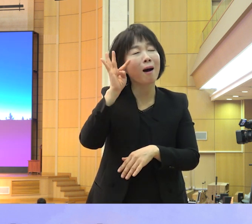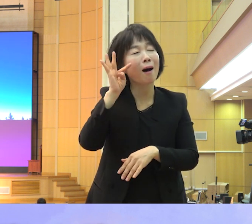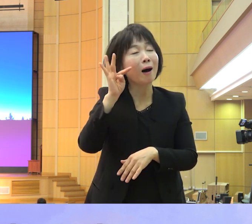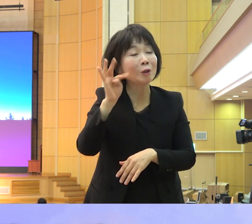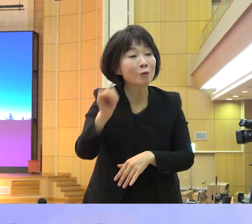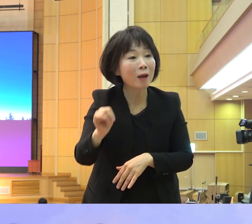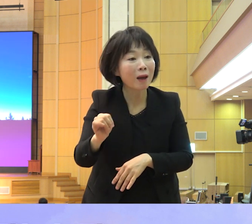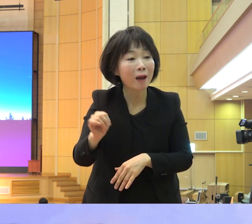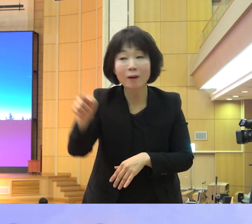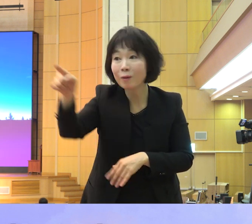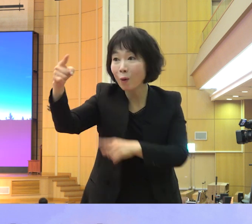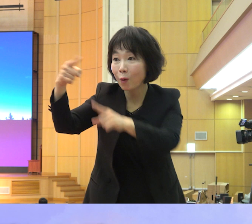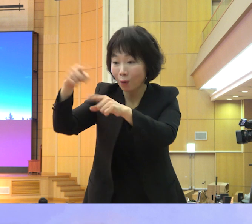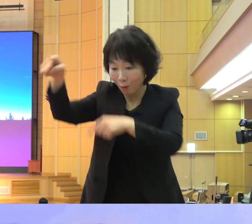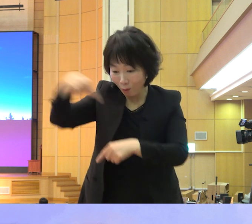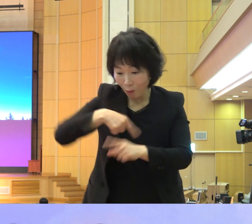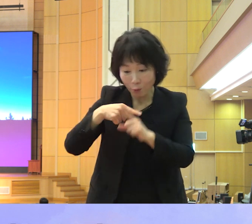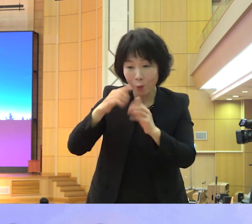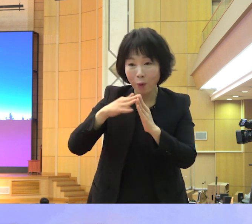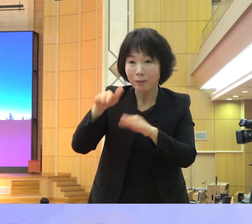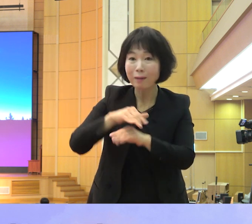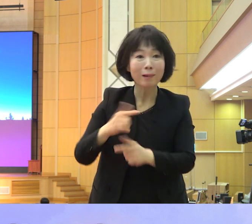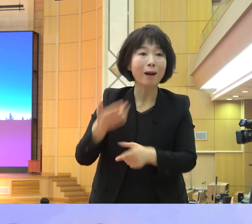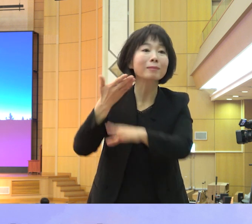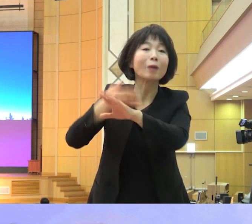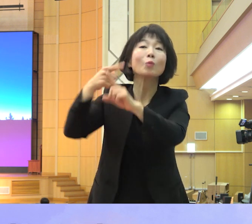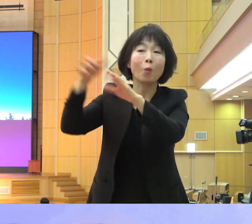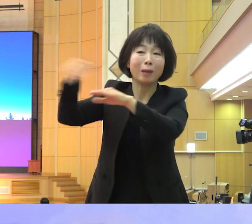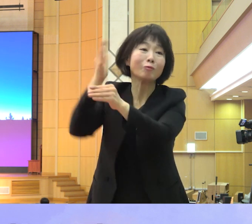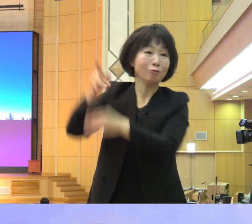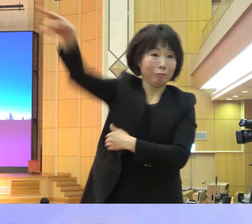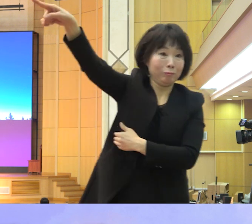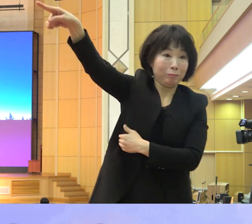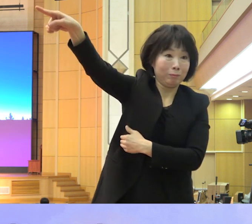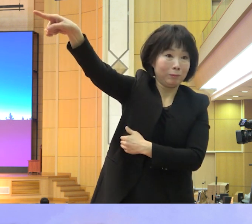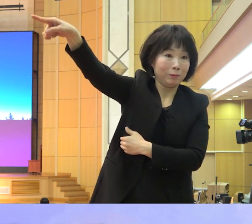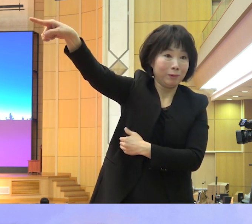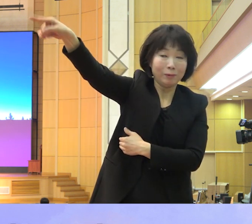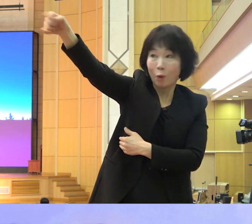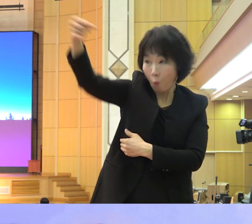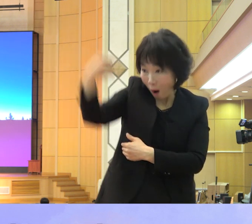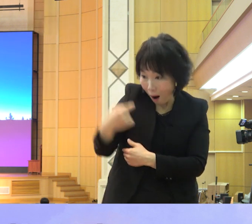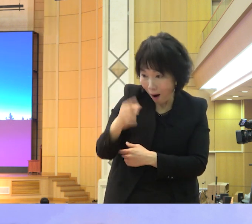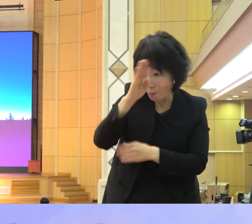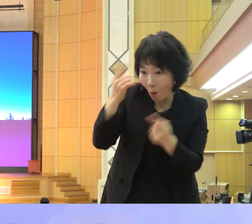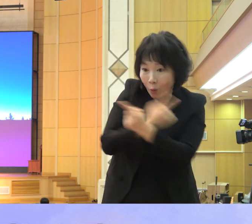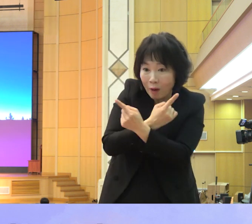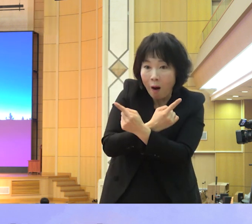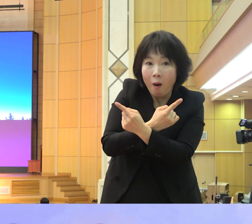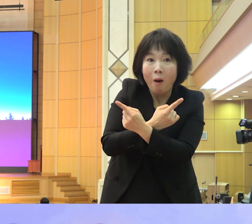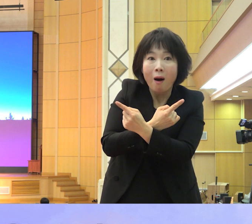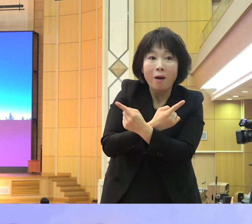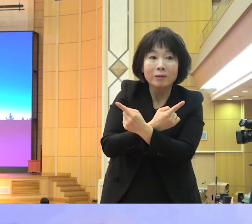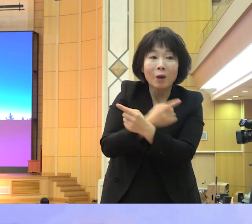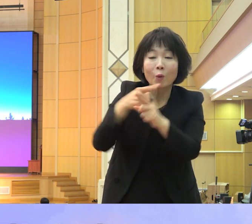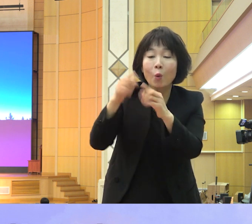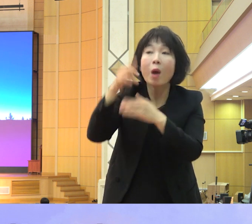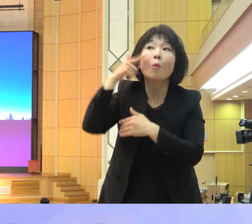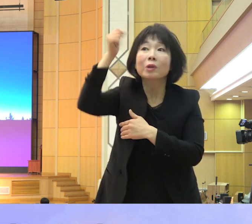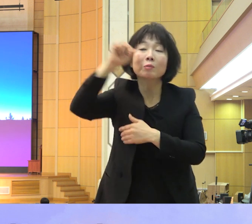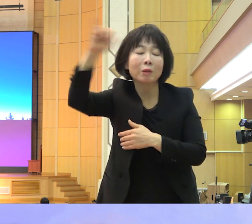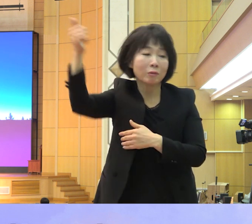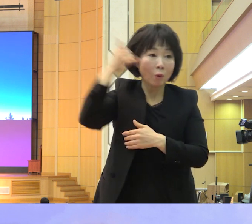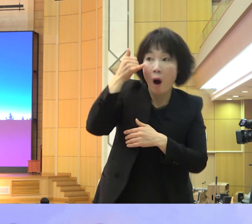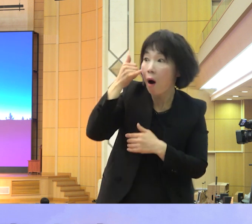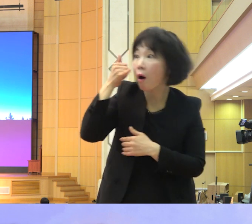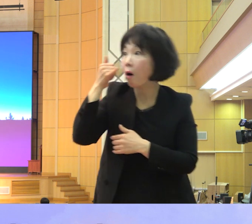못하는데. 아이고 어쩐 일이신가요? 목사님 언제 그 춘천 무슨 교회에서 강사로 집회 오셨었지요? 예,